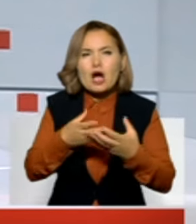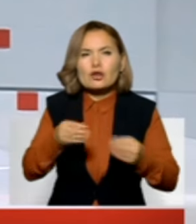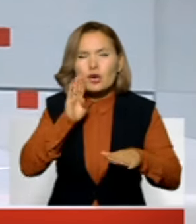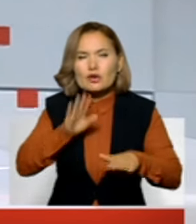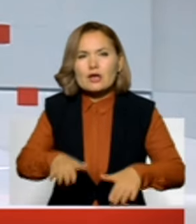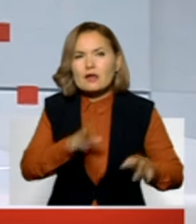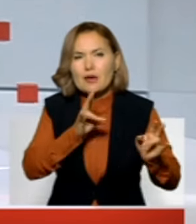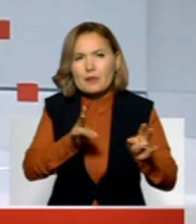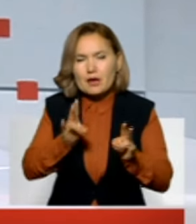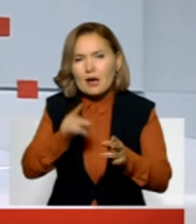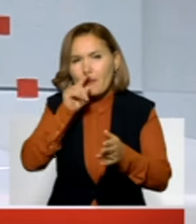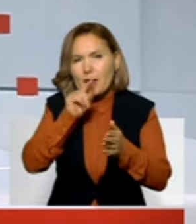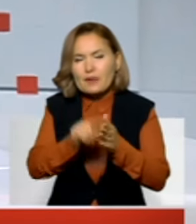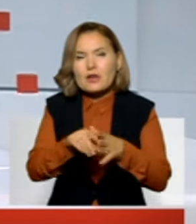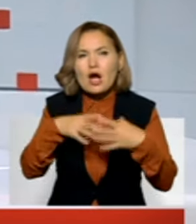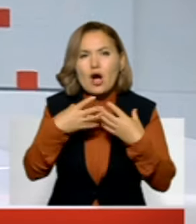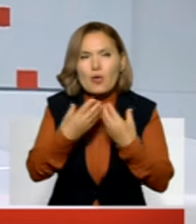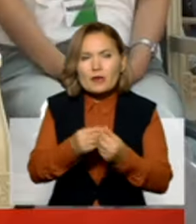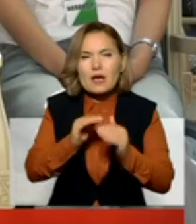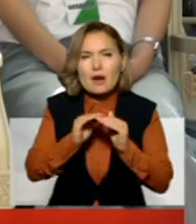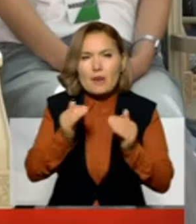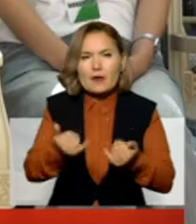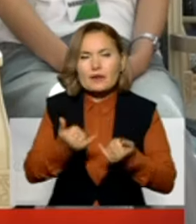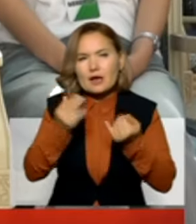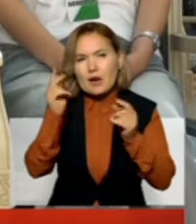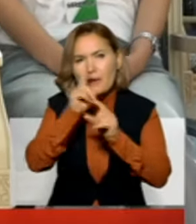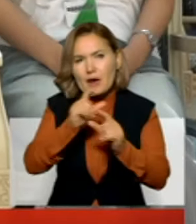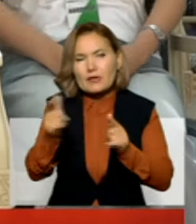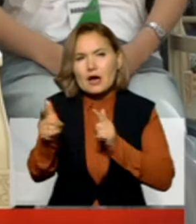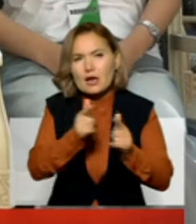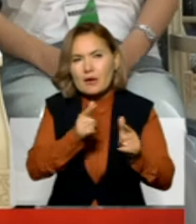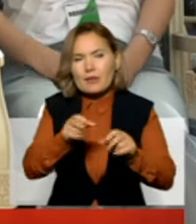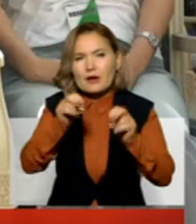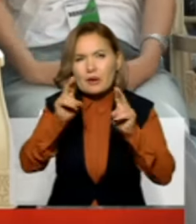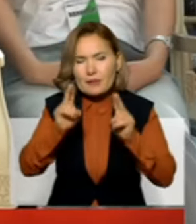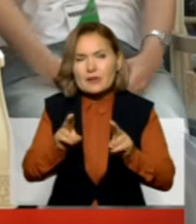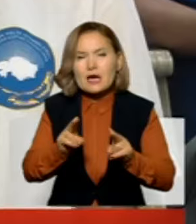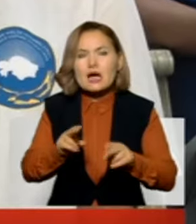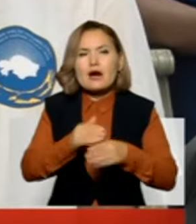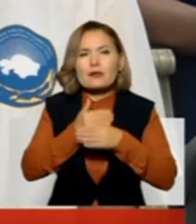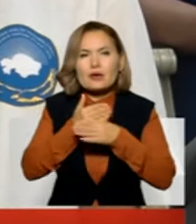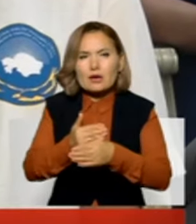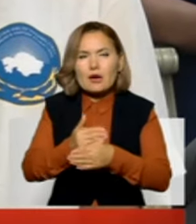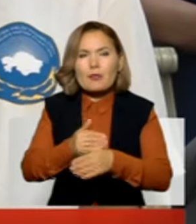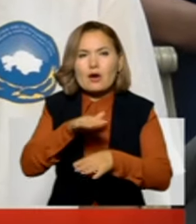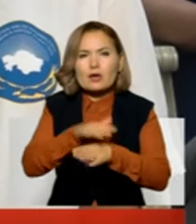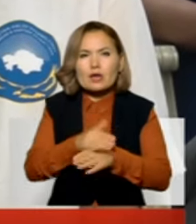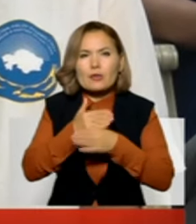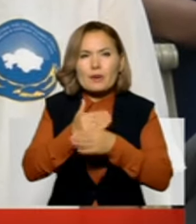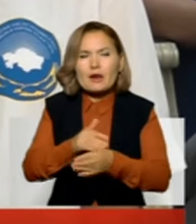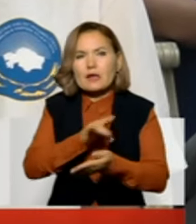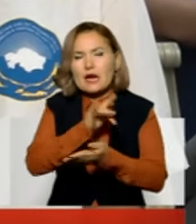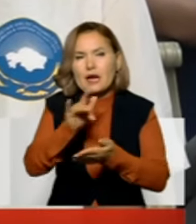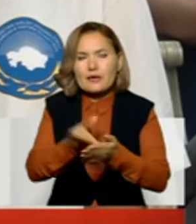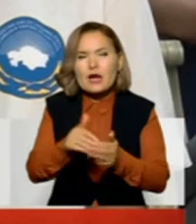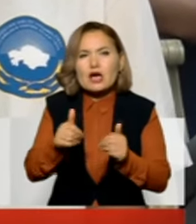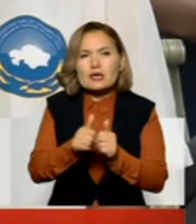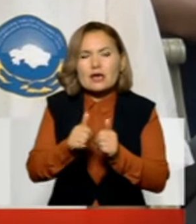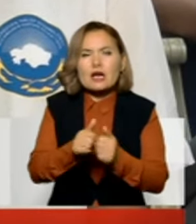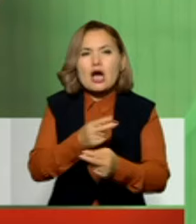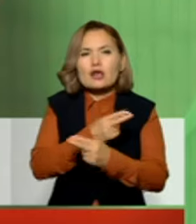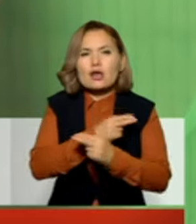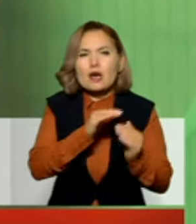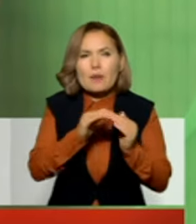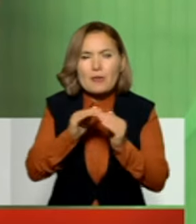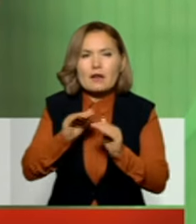су тасқынына зардап шеккен отбасылардың балаларын мектепке даярлауға Freedom Шапағат қоры қолдау көрсетіп, қала іргесіндегі